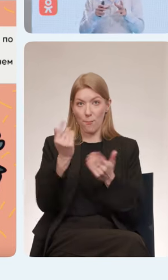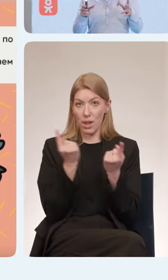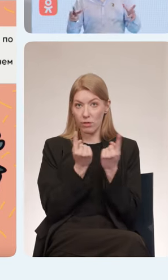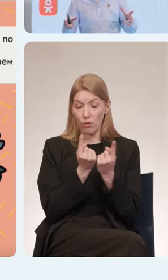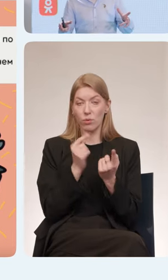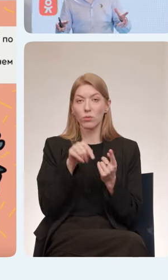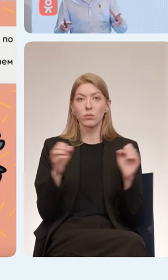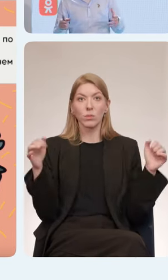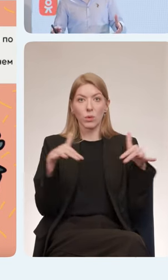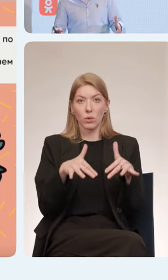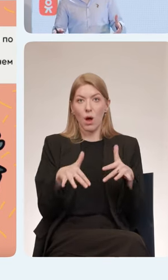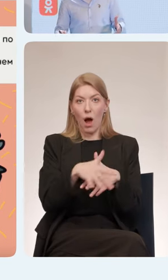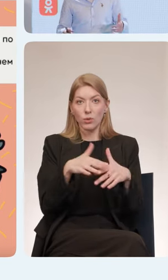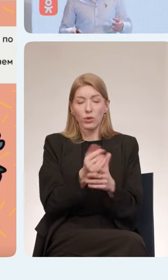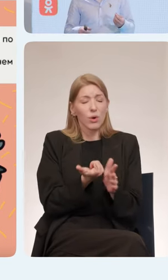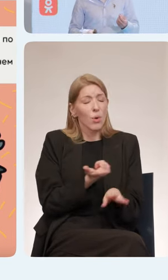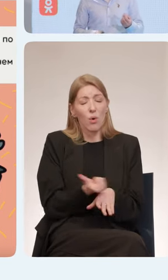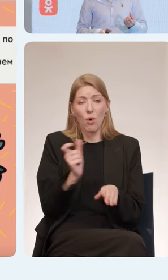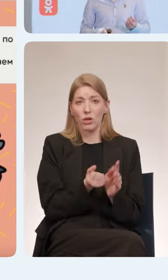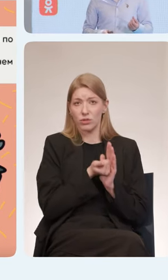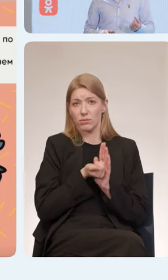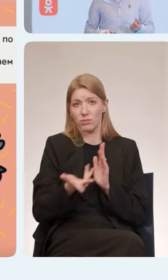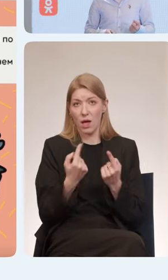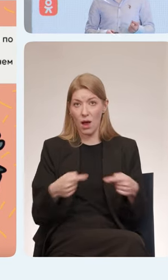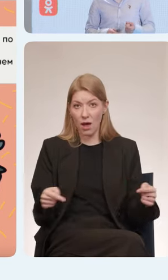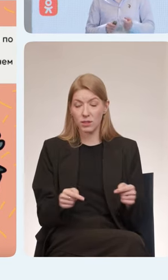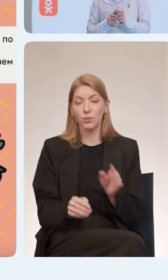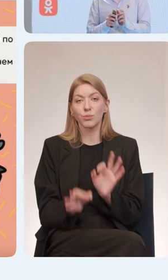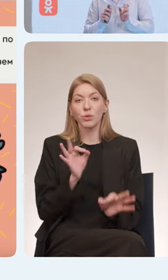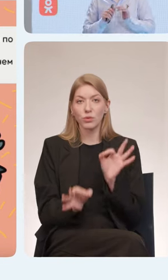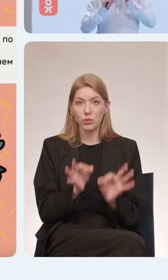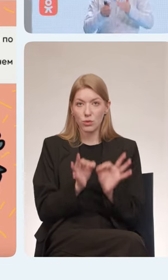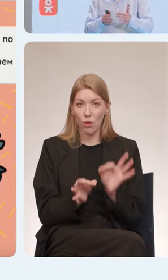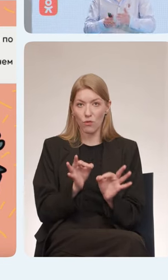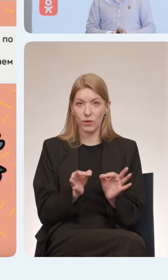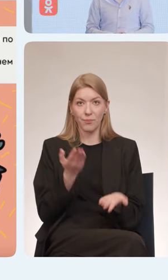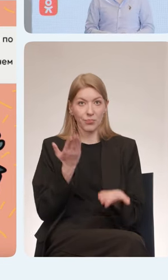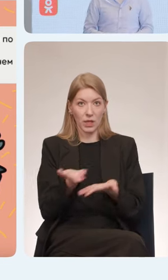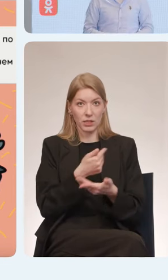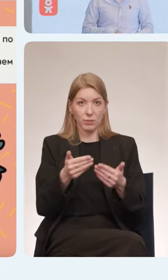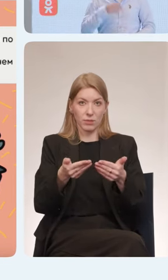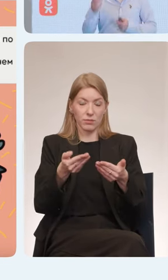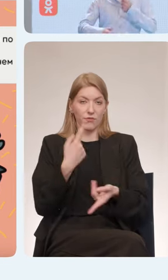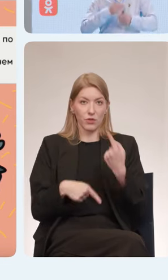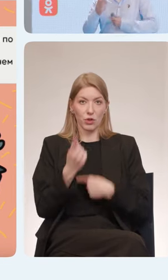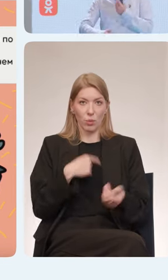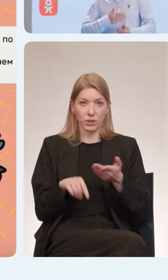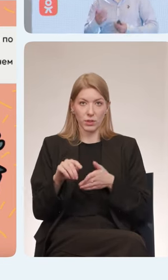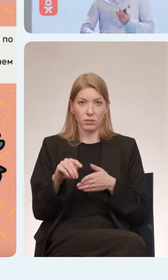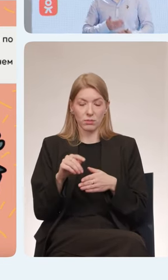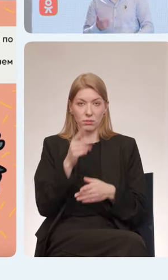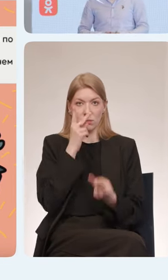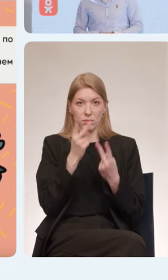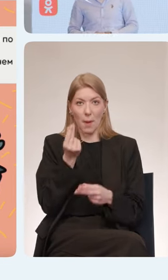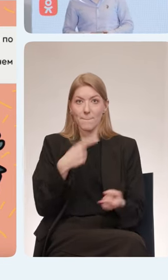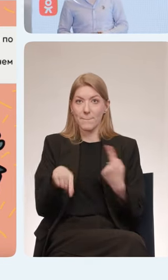собрана аудитория очень разная, то, безусловно, ну, даже если вот спуститься на уровень бизнеса, чтобы вы понимали, да,